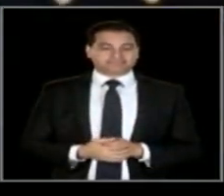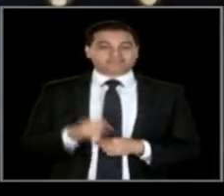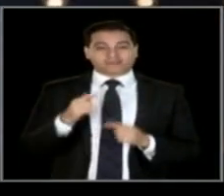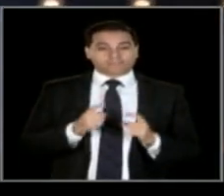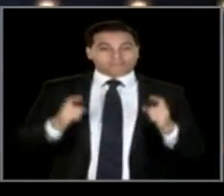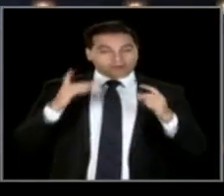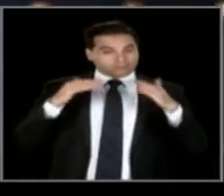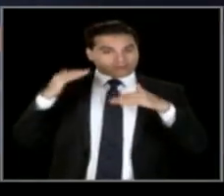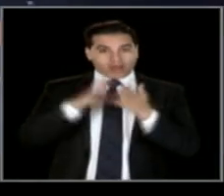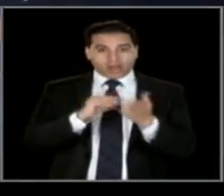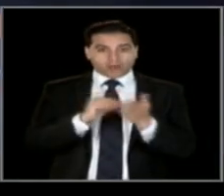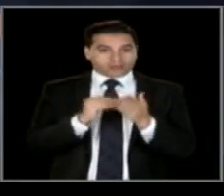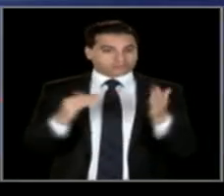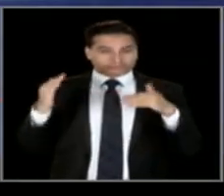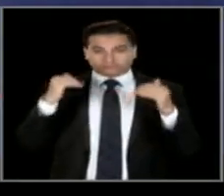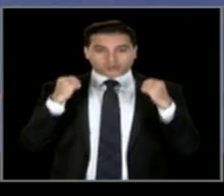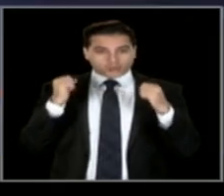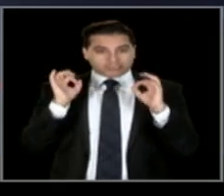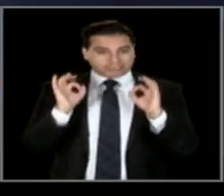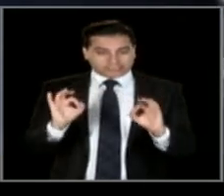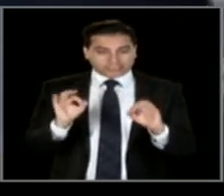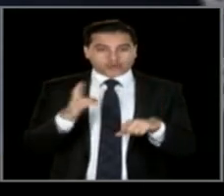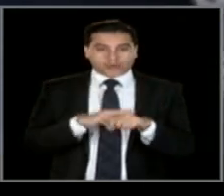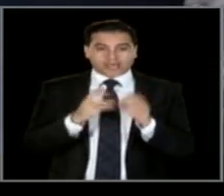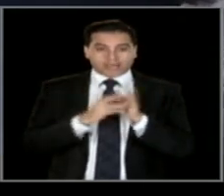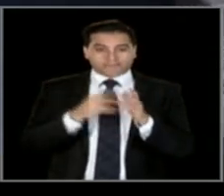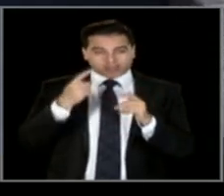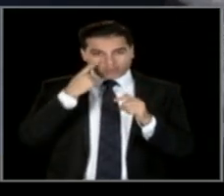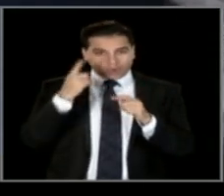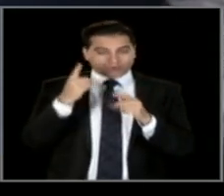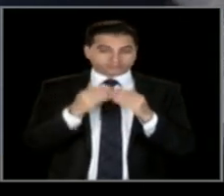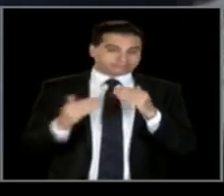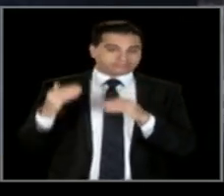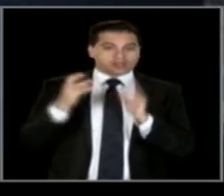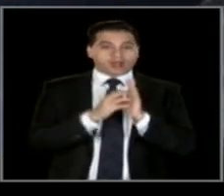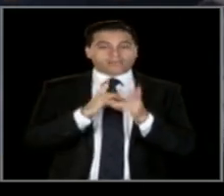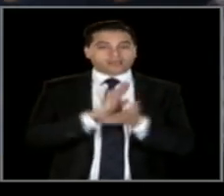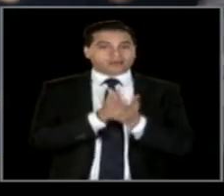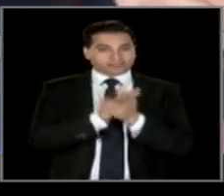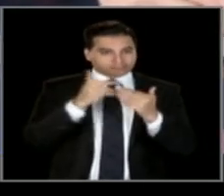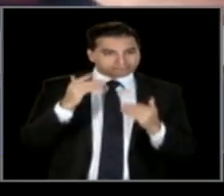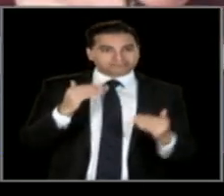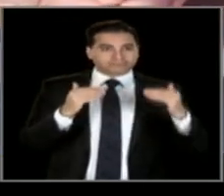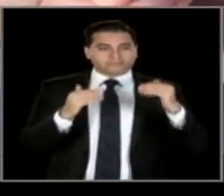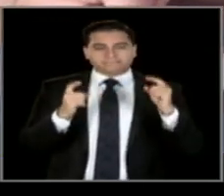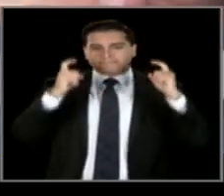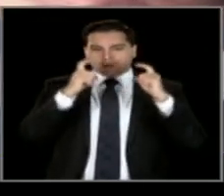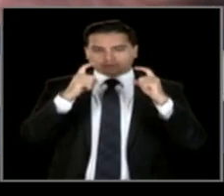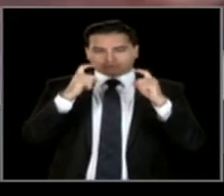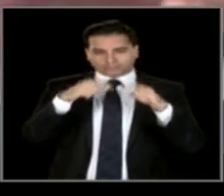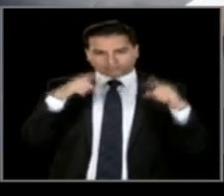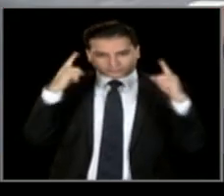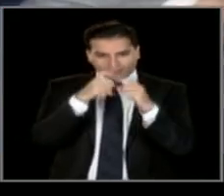مباراة متكافئة من أولها. جامعة حورس بتتقدم، جامعة طنطا بتتقدم، الماتش رايح جاي من